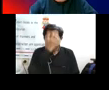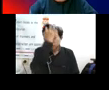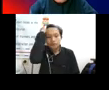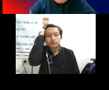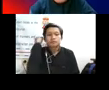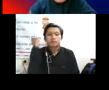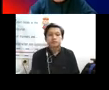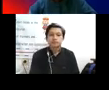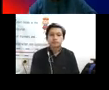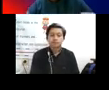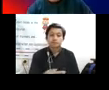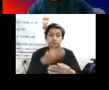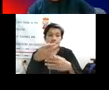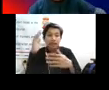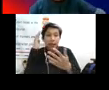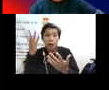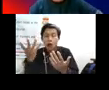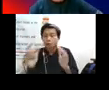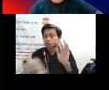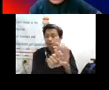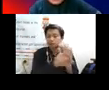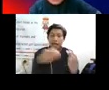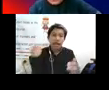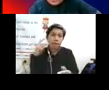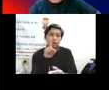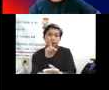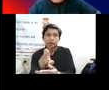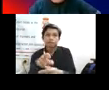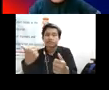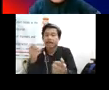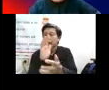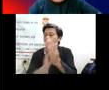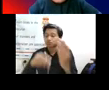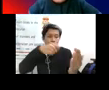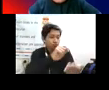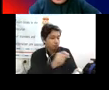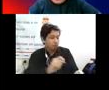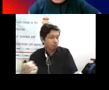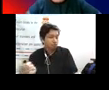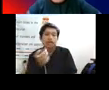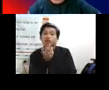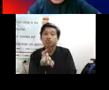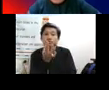Monggo Bapak Ibu dan teman-teman jika ada pertanyaan bisa dituliskan di kolom chat